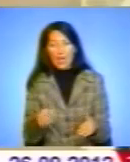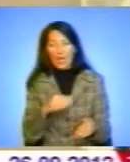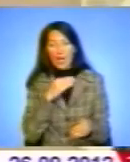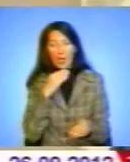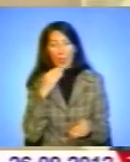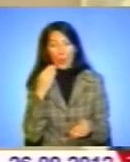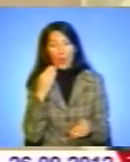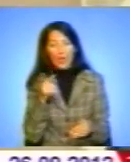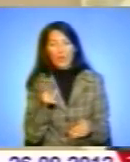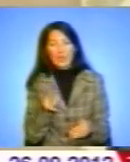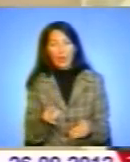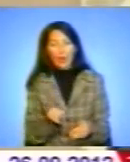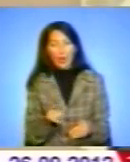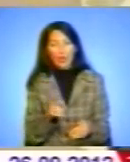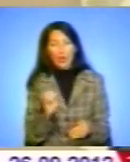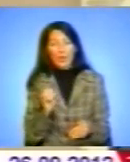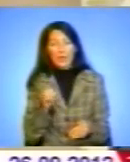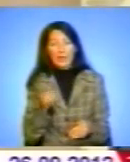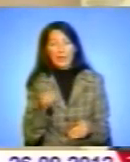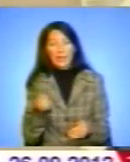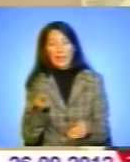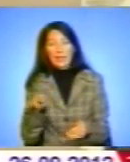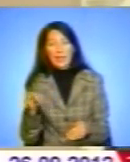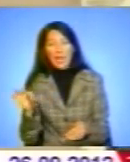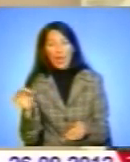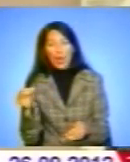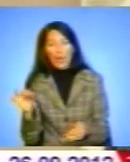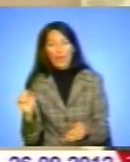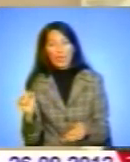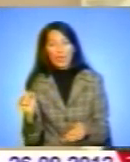чимало від того, що Євген Тадейович